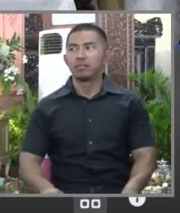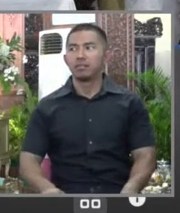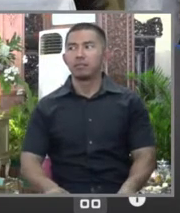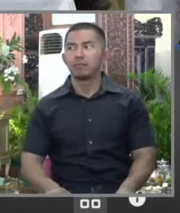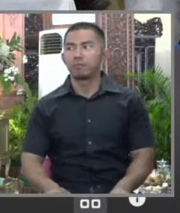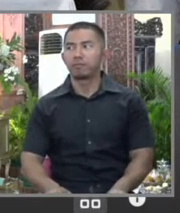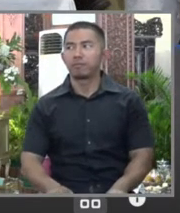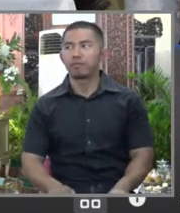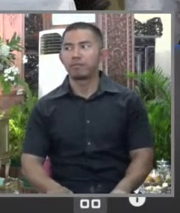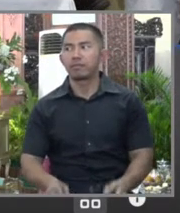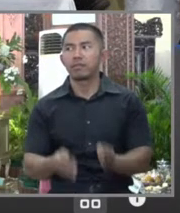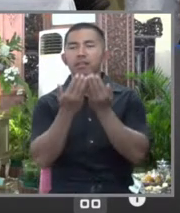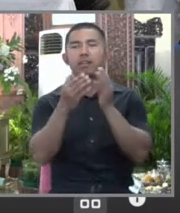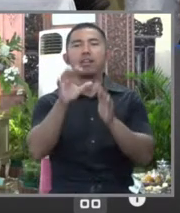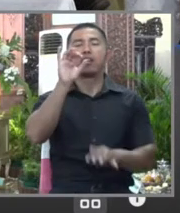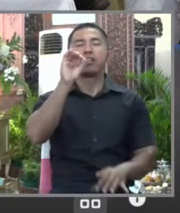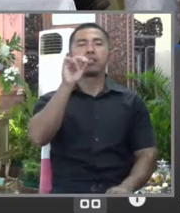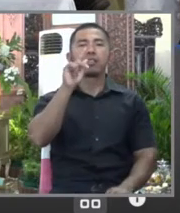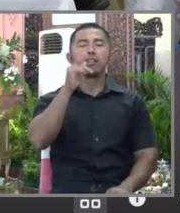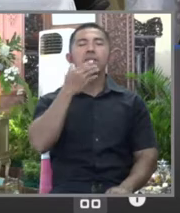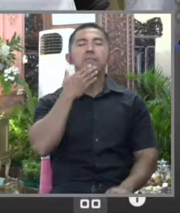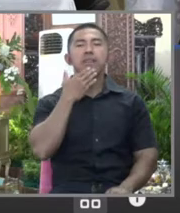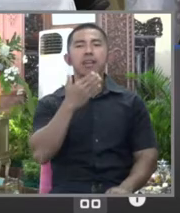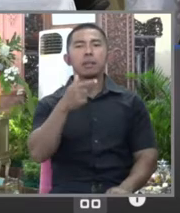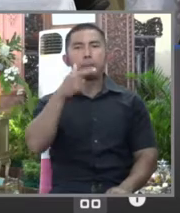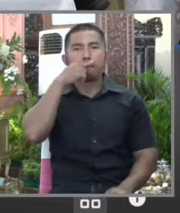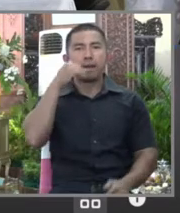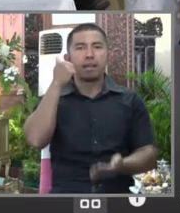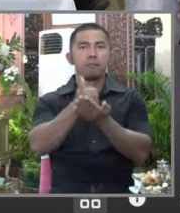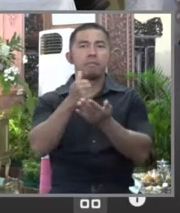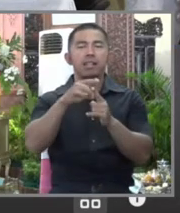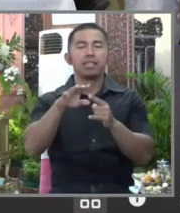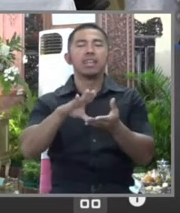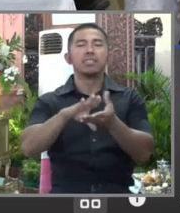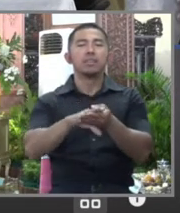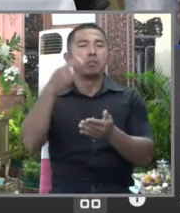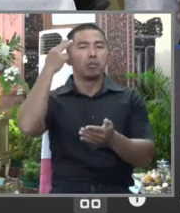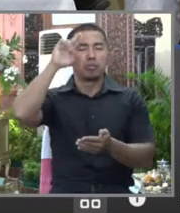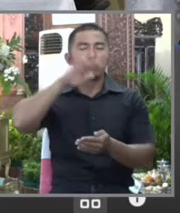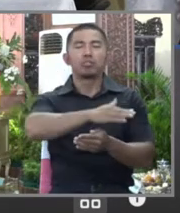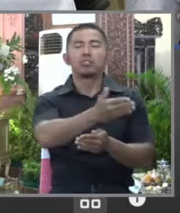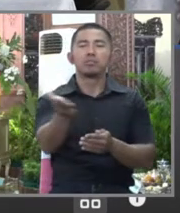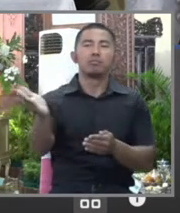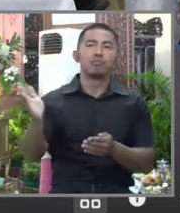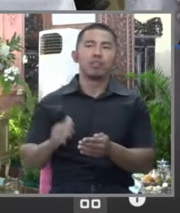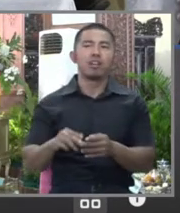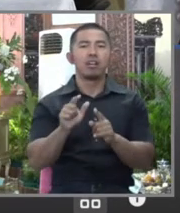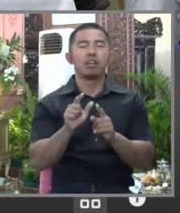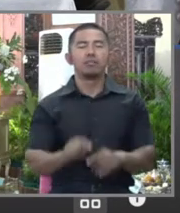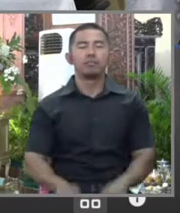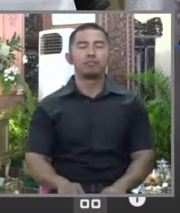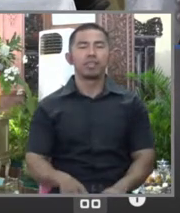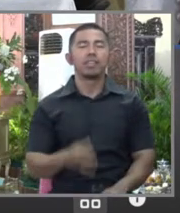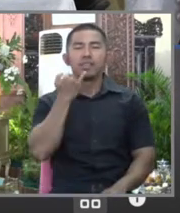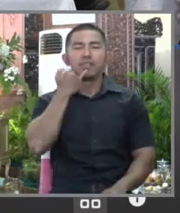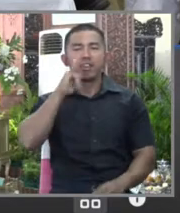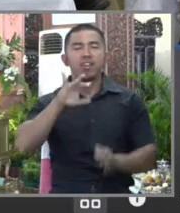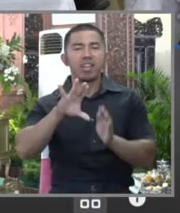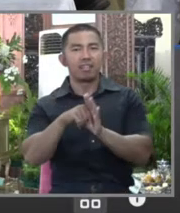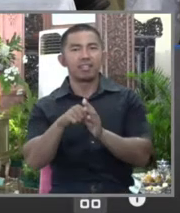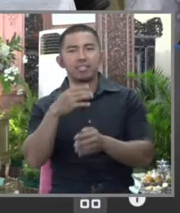belakang. Nggih, matur nuwun Pak Kades. Nggih, sami-sami Bapak. Salam untuk seluruh warga. Insya Allah apa yang disampaikan nanti